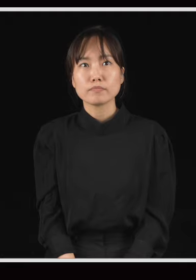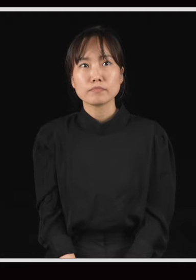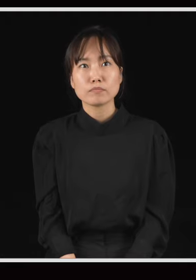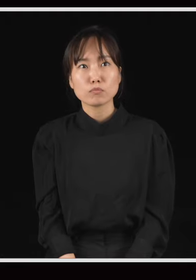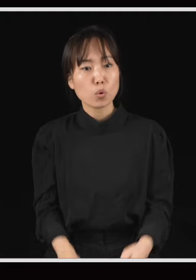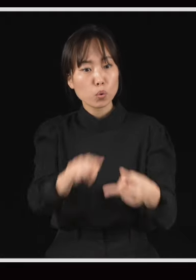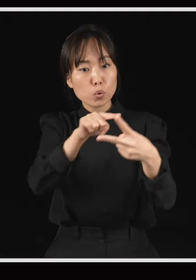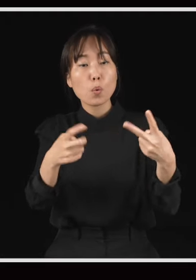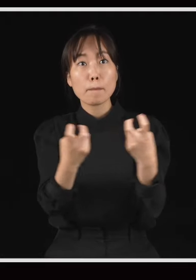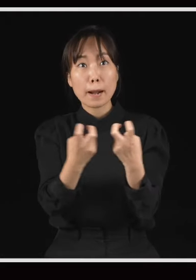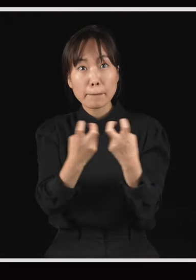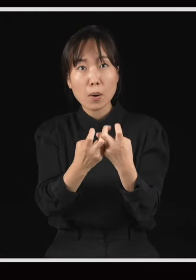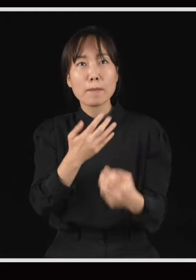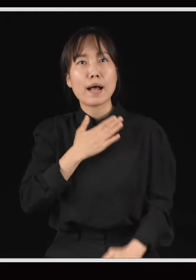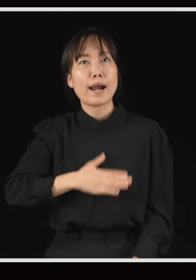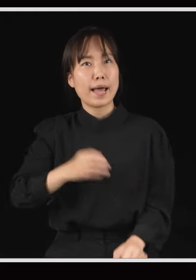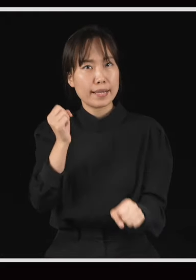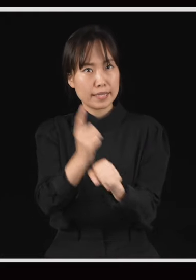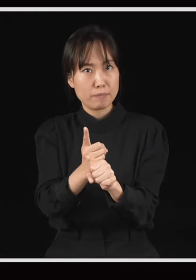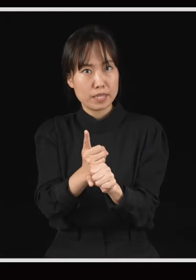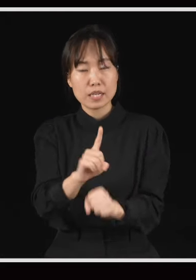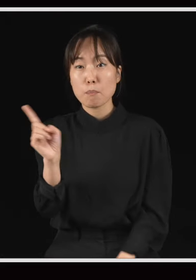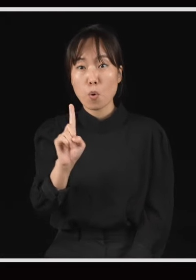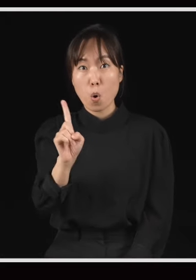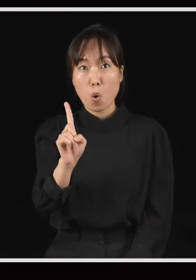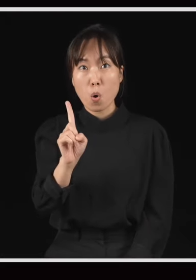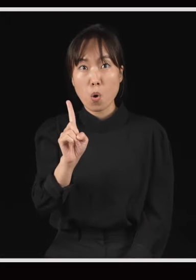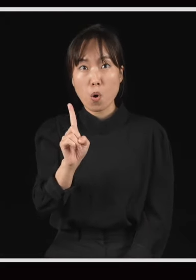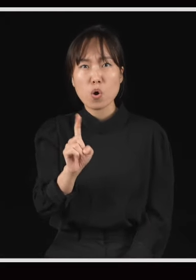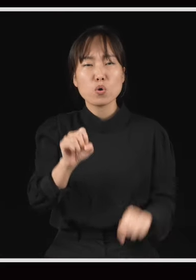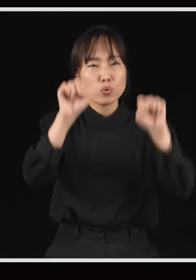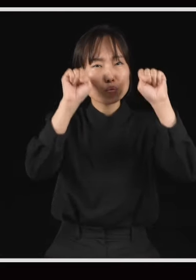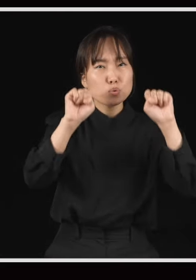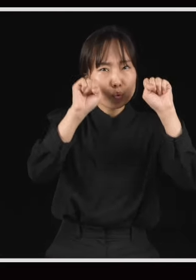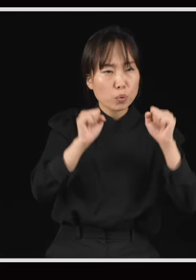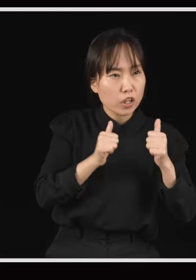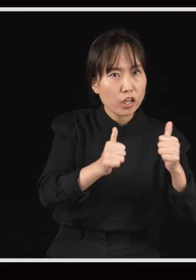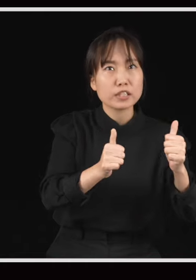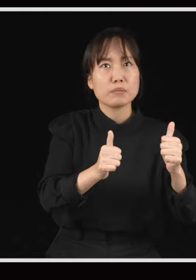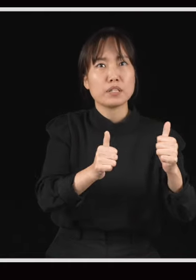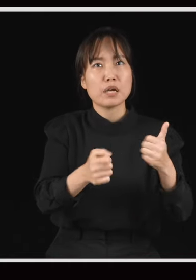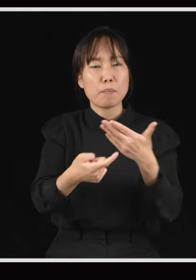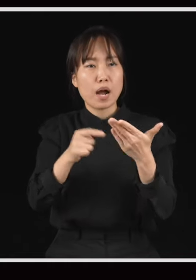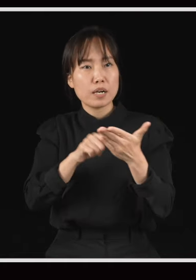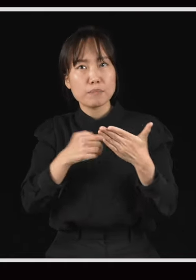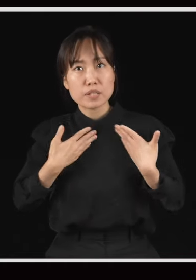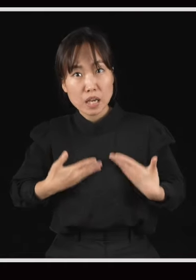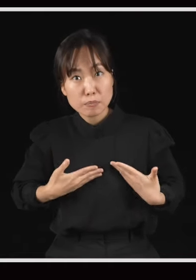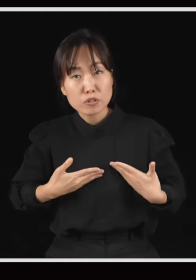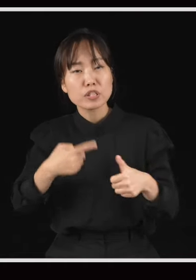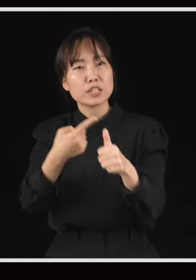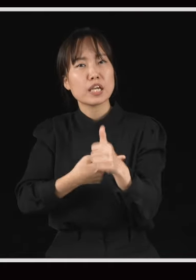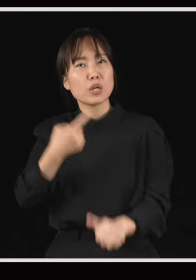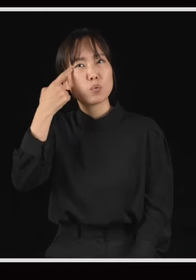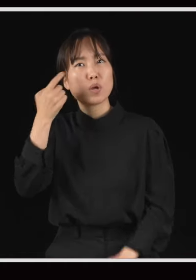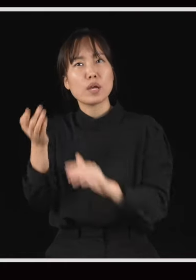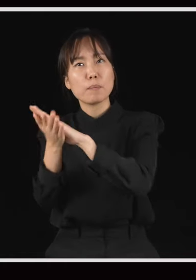근데 그 방법이 역시나 너무 뻔하고 잘 알려진 방법들이에요. 충분한 운동을 하고 마음 챙김을 하고 실제로 이렇게